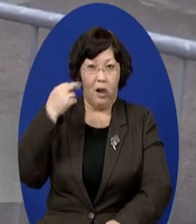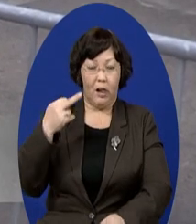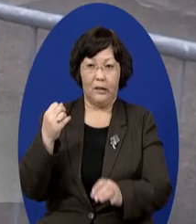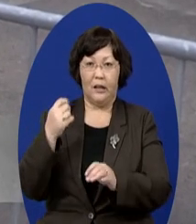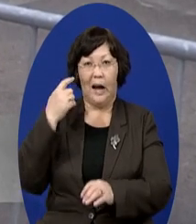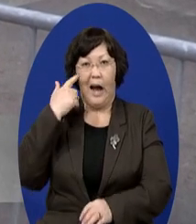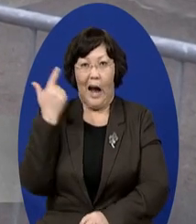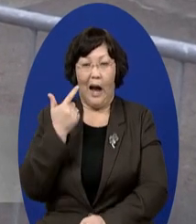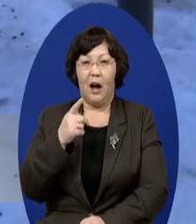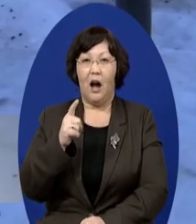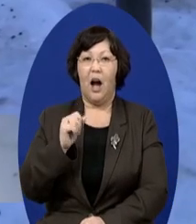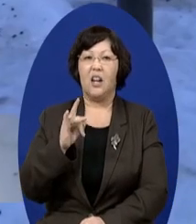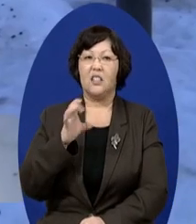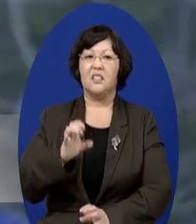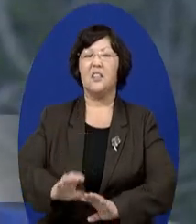байгаа.